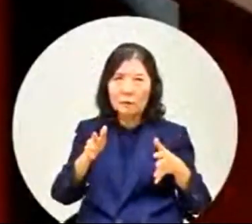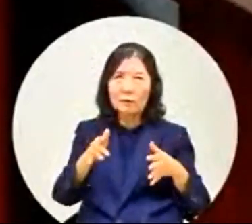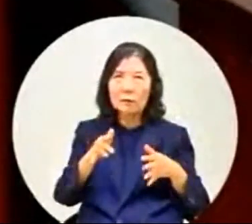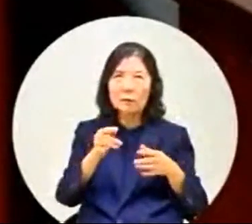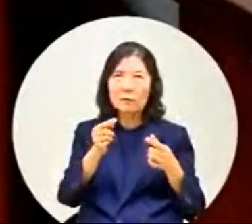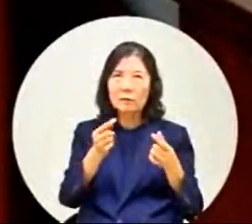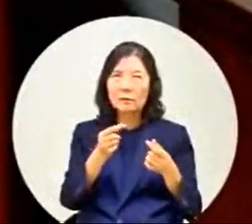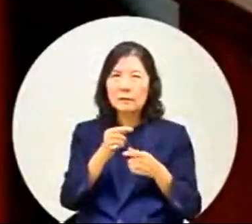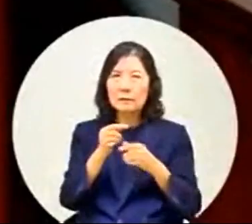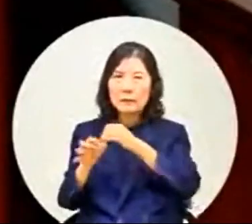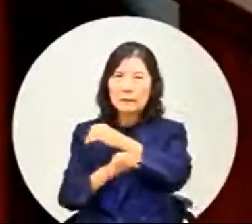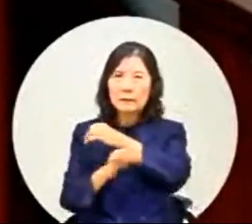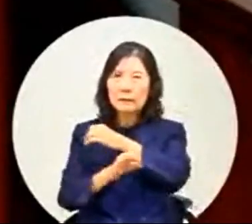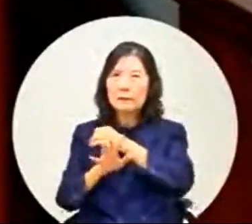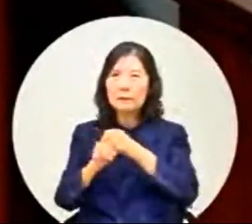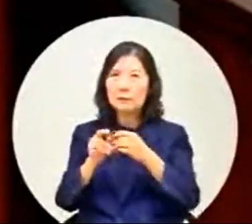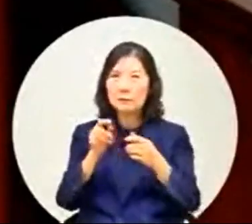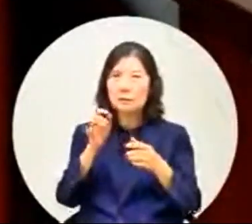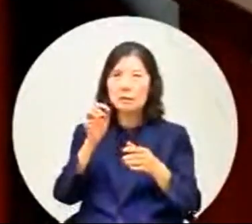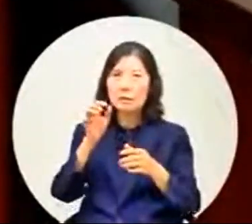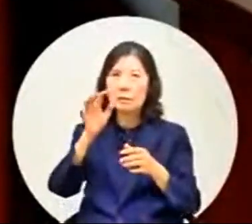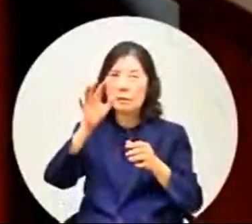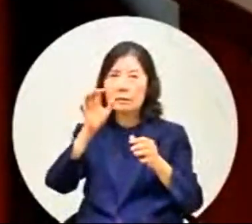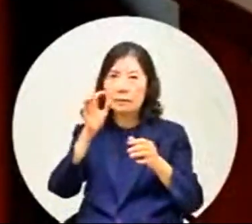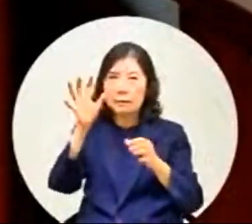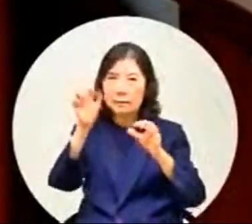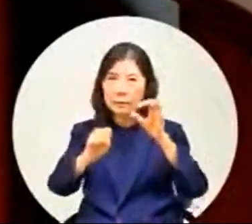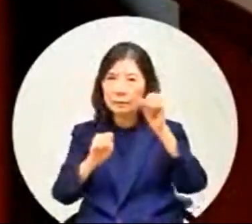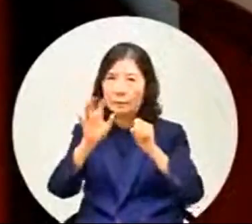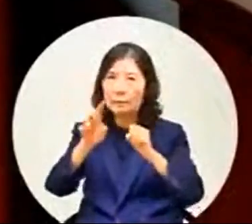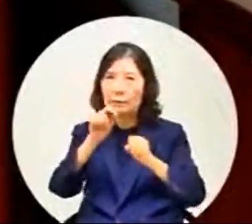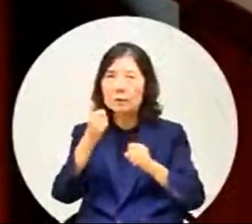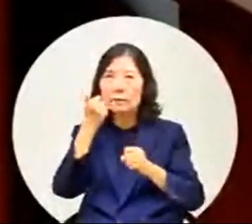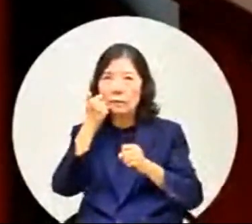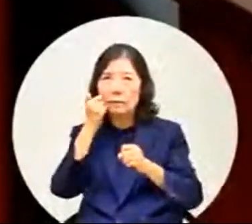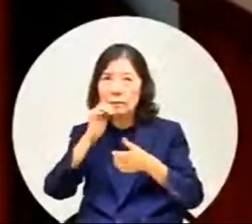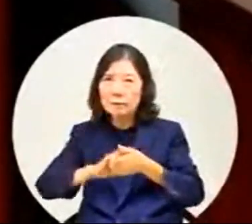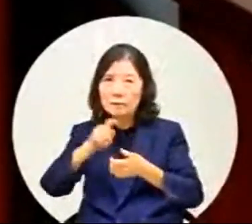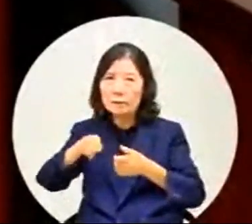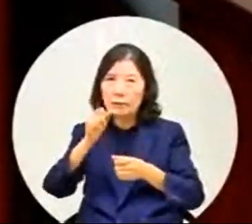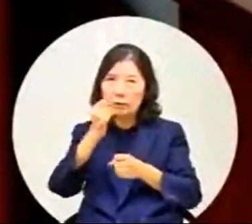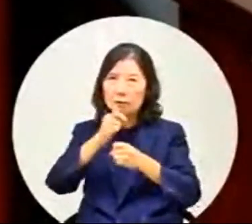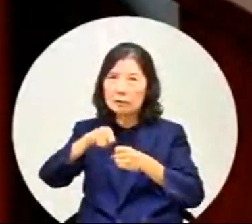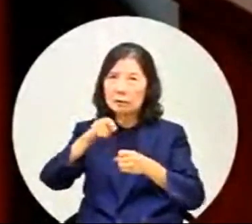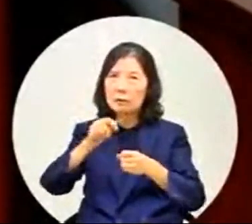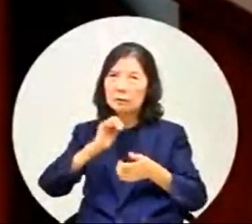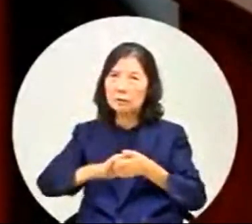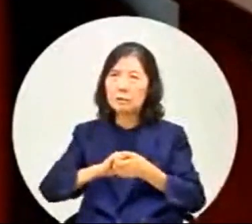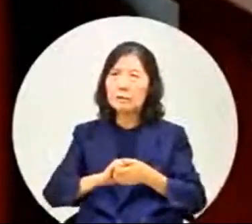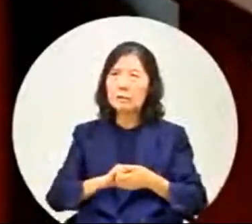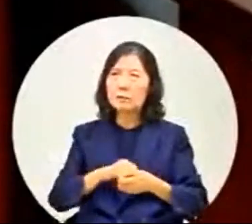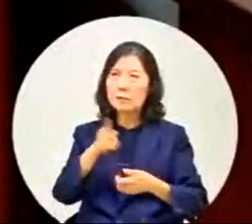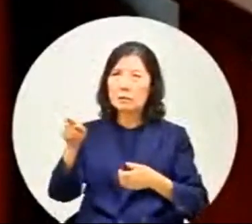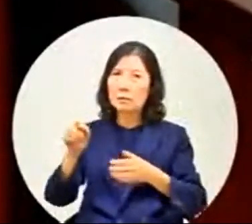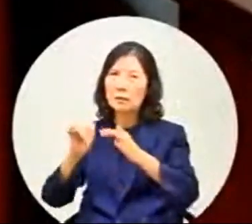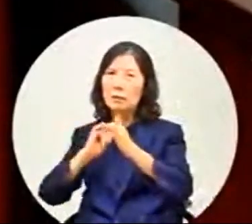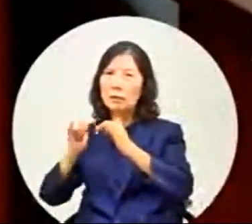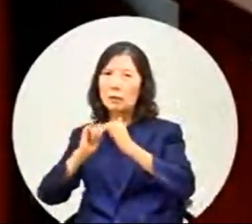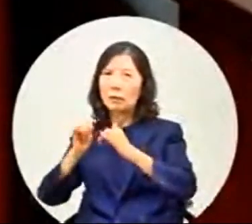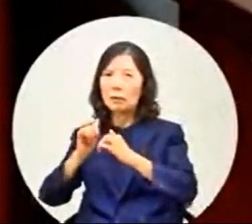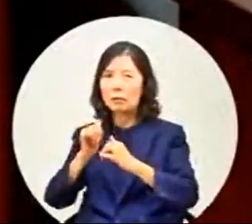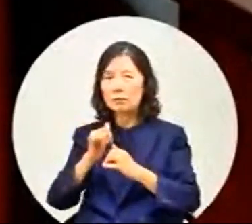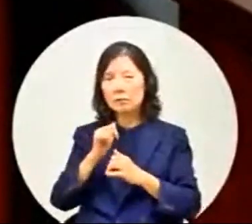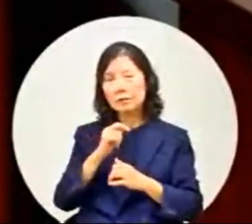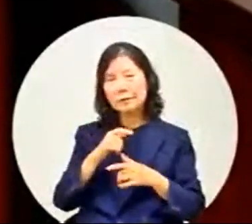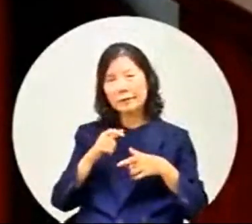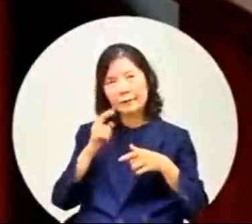案，我们都是要揪出谁是决策者，为什么做出了这个决策，让很多的市民心中打了一个问